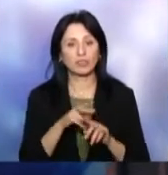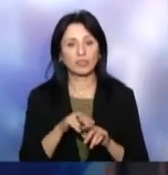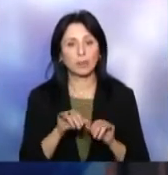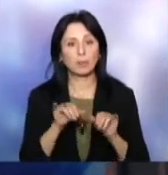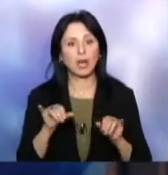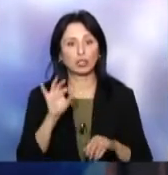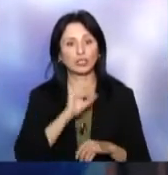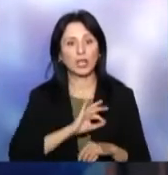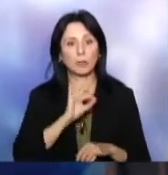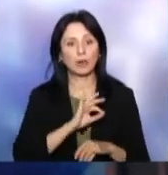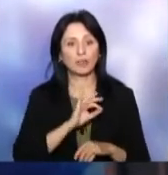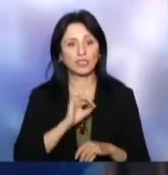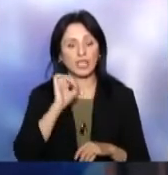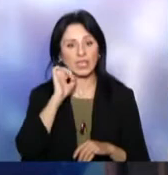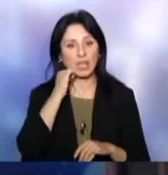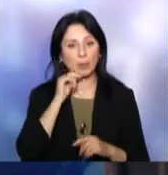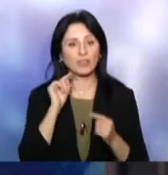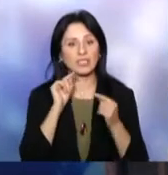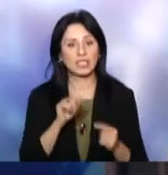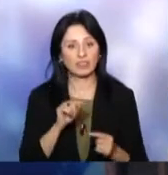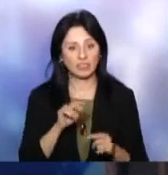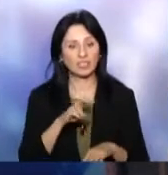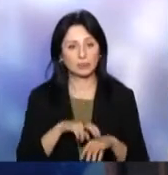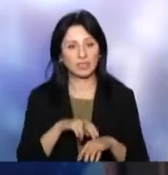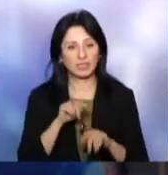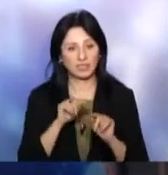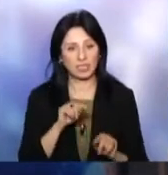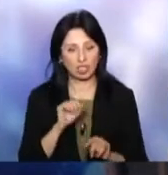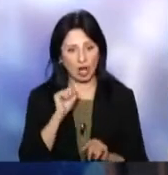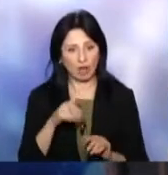ფართოდ გამოიყენება დაბერების საწინააღმდეგო მედიცინაში.